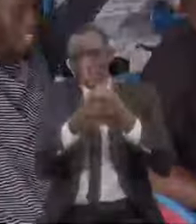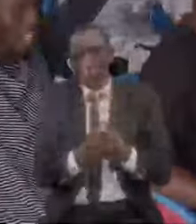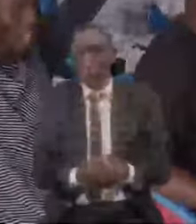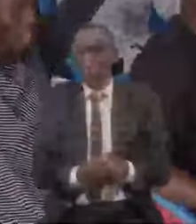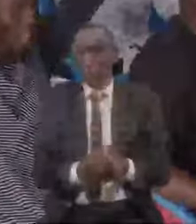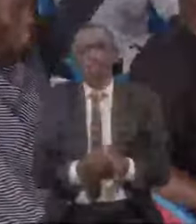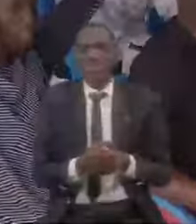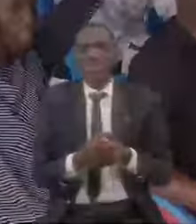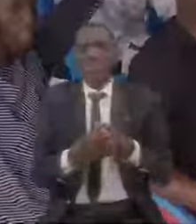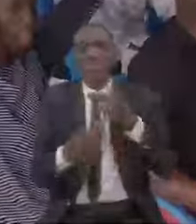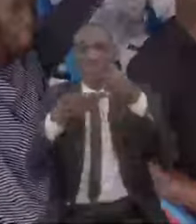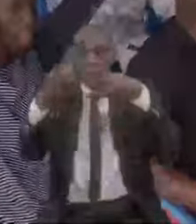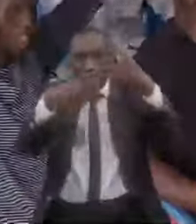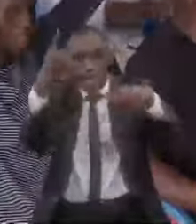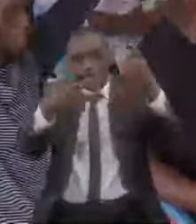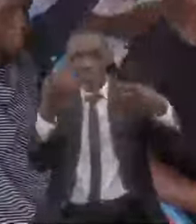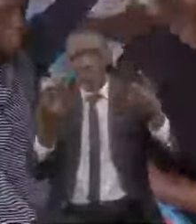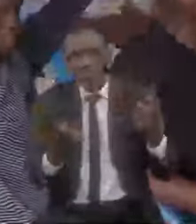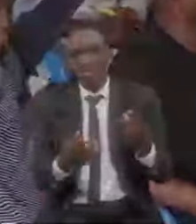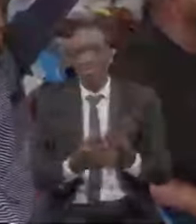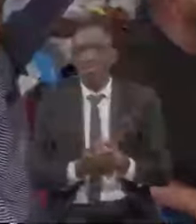Tu vas faire quoi?